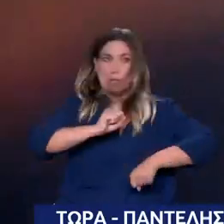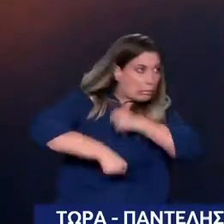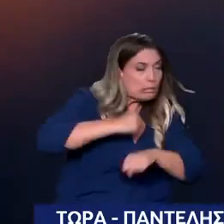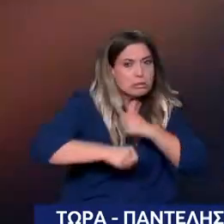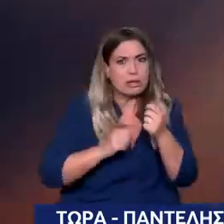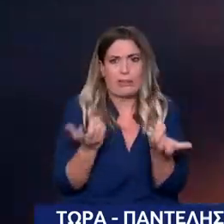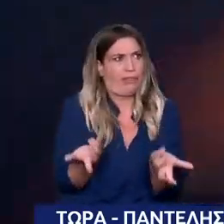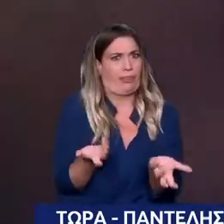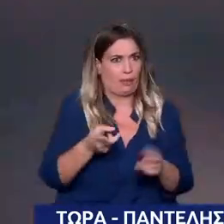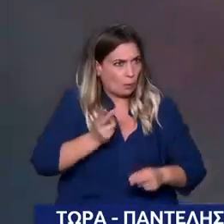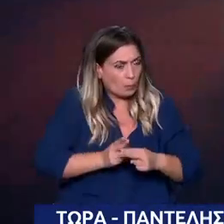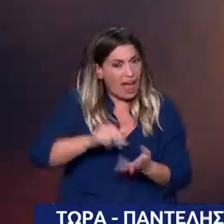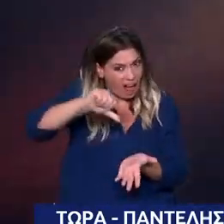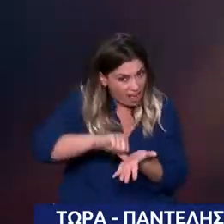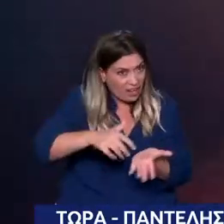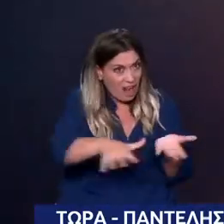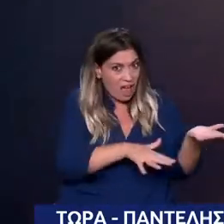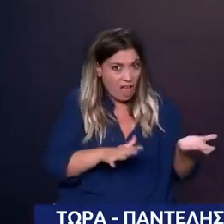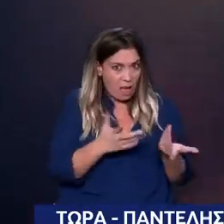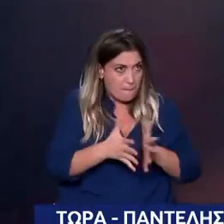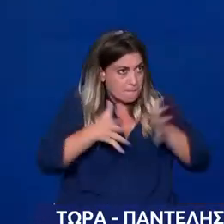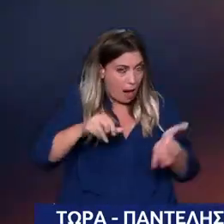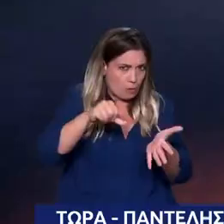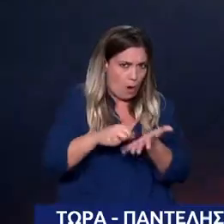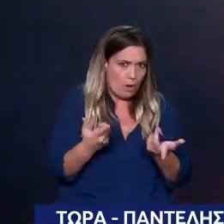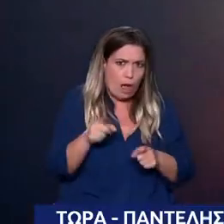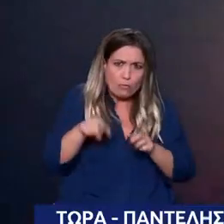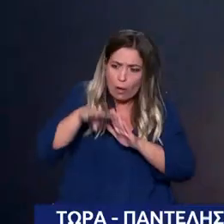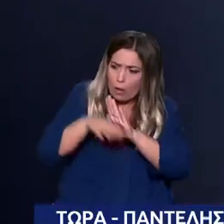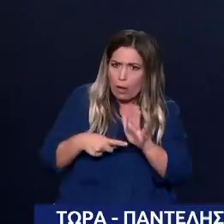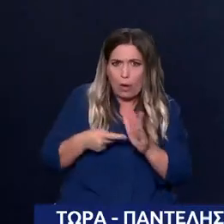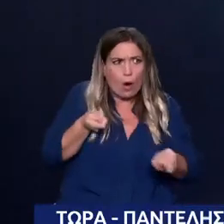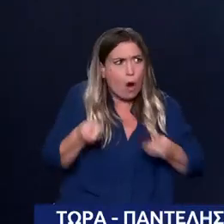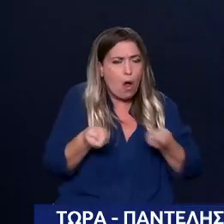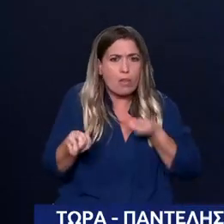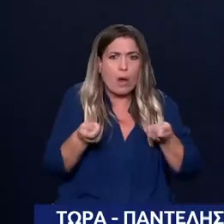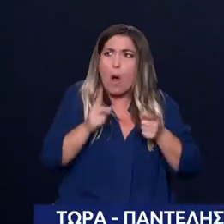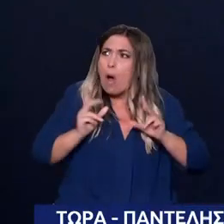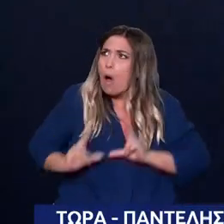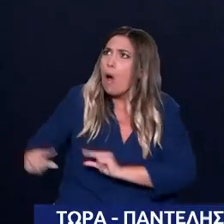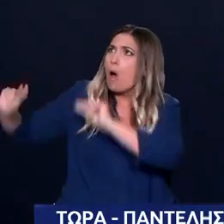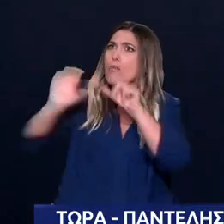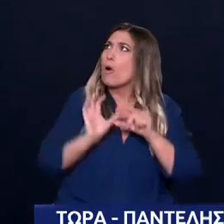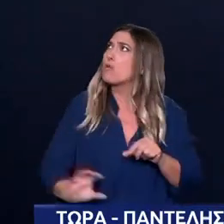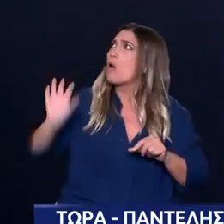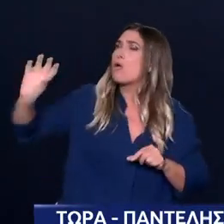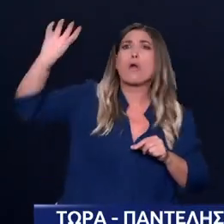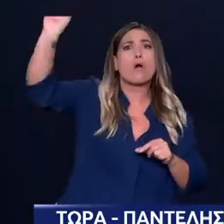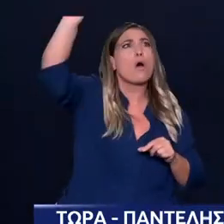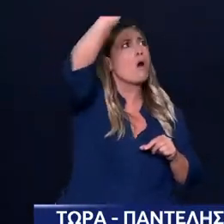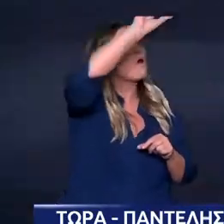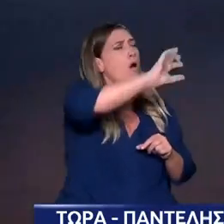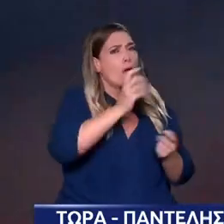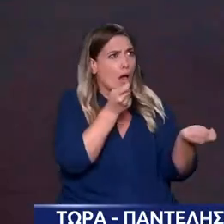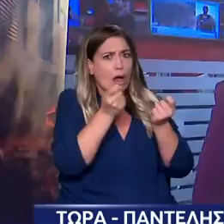τα τρένα. Μιλάμε λοιπόν για φωτιά, μικρή φωτιά. Μας λέτε ότι βγήκε και με τον πυροσβεστήρα. Μάλλον η Τζίνα το